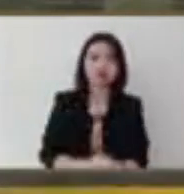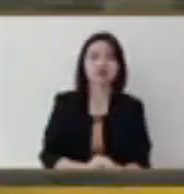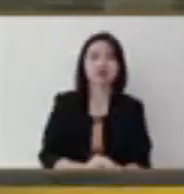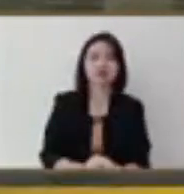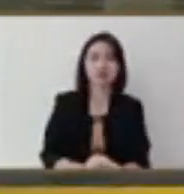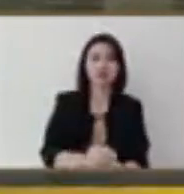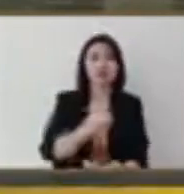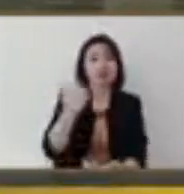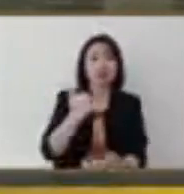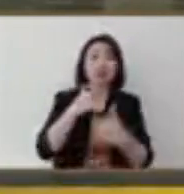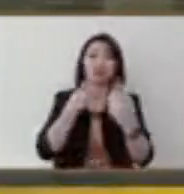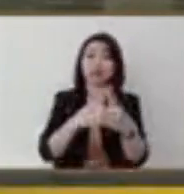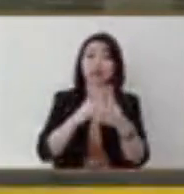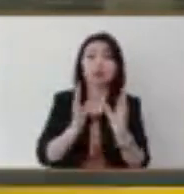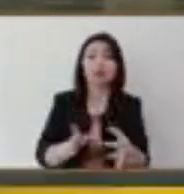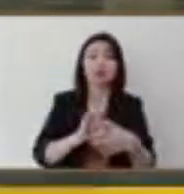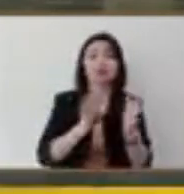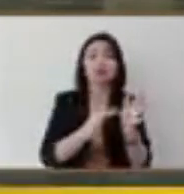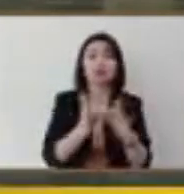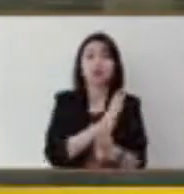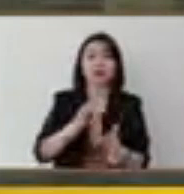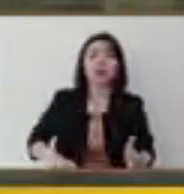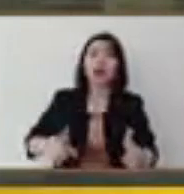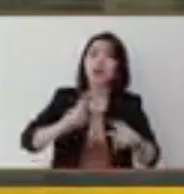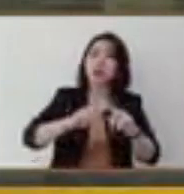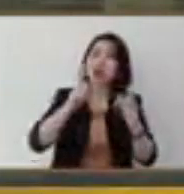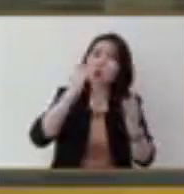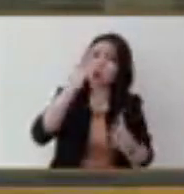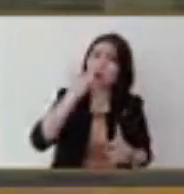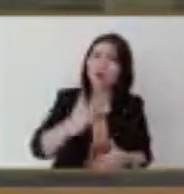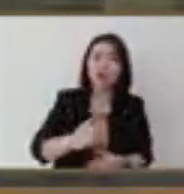yung ibang mga disciples ng Panginoong Hesukristo? Pero bakit hindi tumino si Judas?